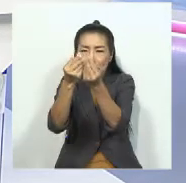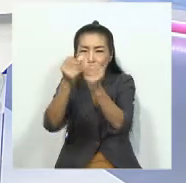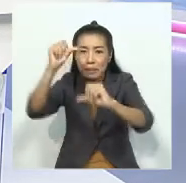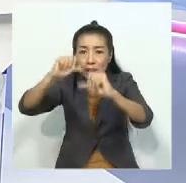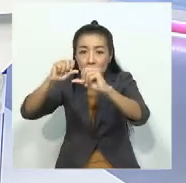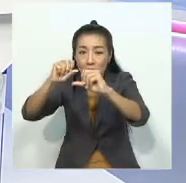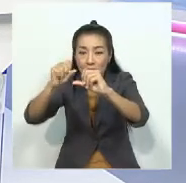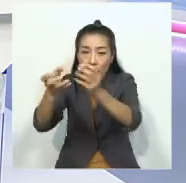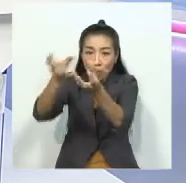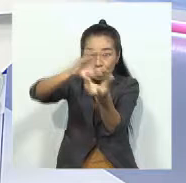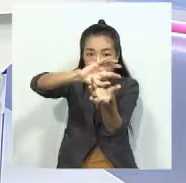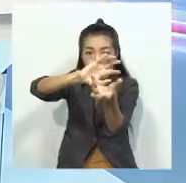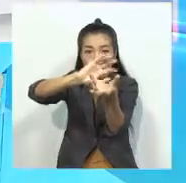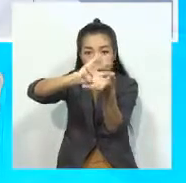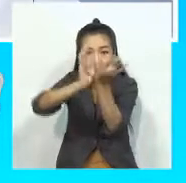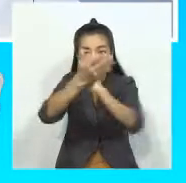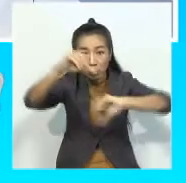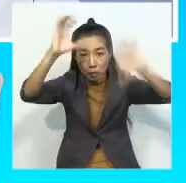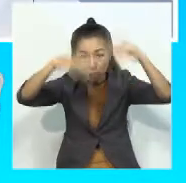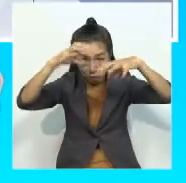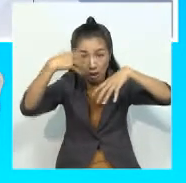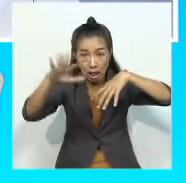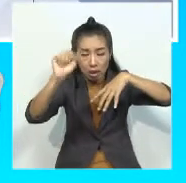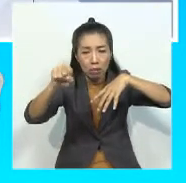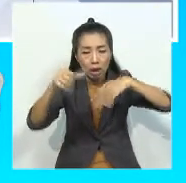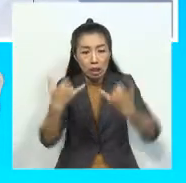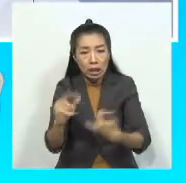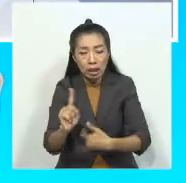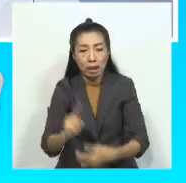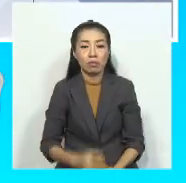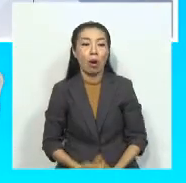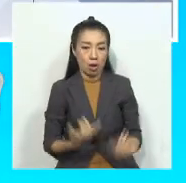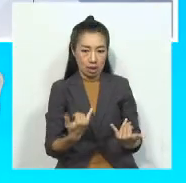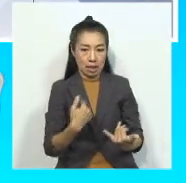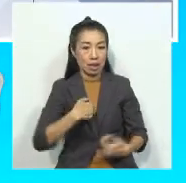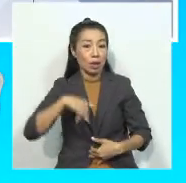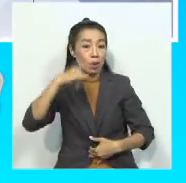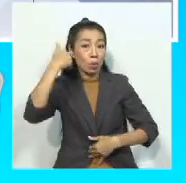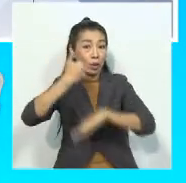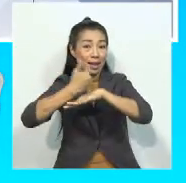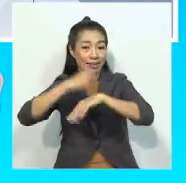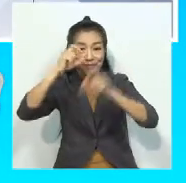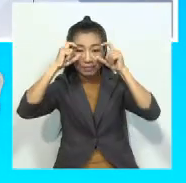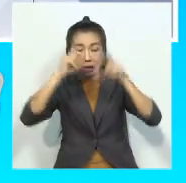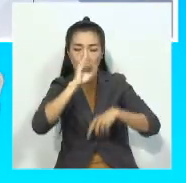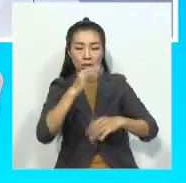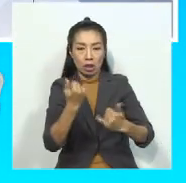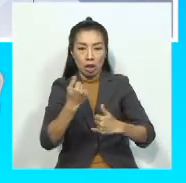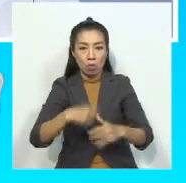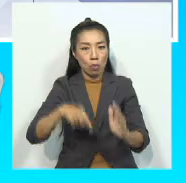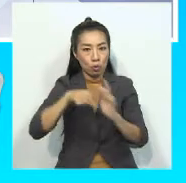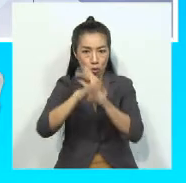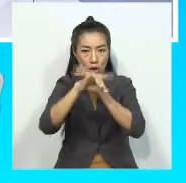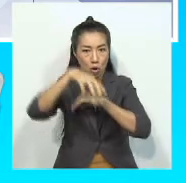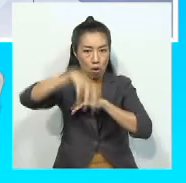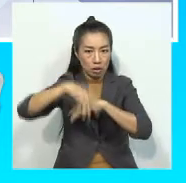คะ ณขณะนี้นะครับผมอยู่ที่สนามบินที่จังหวัดระยองนะครับ ค่ะ ครับ เครื่องบินเพิ่งจะลง